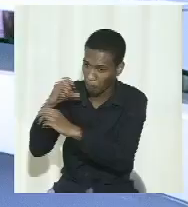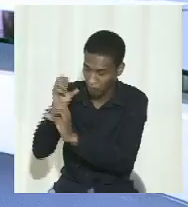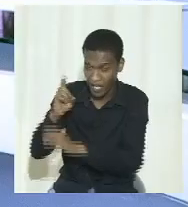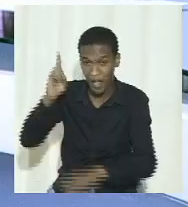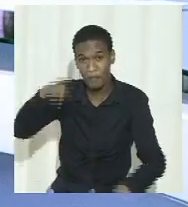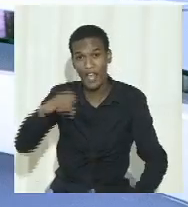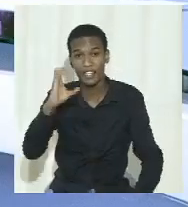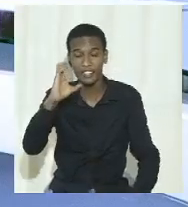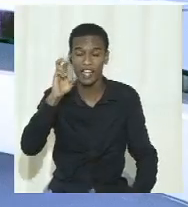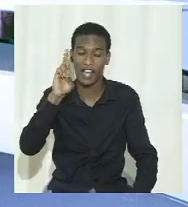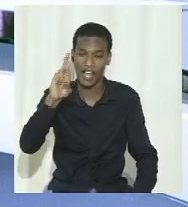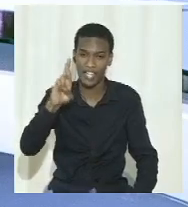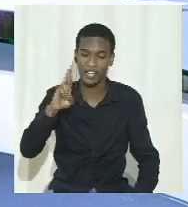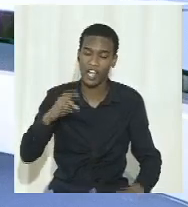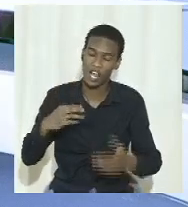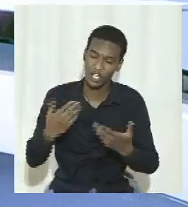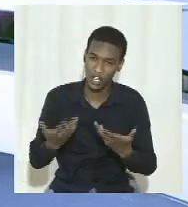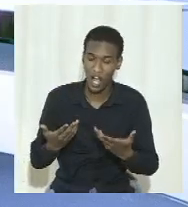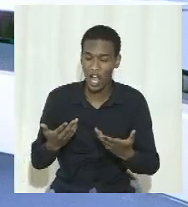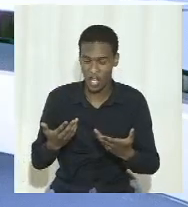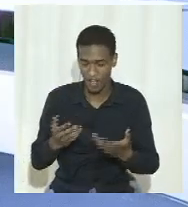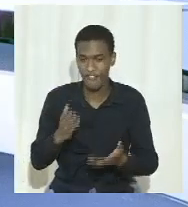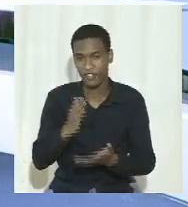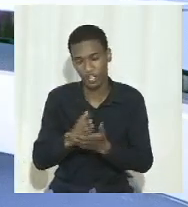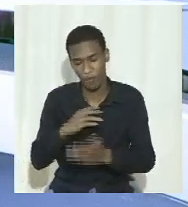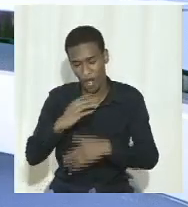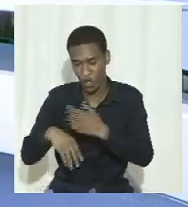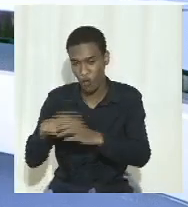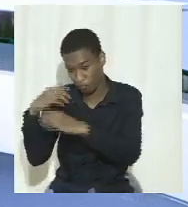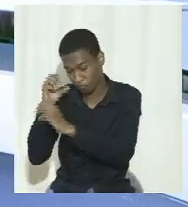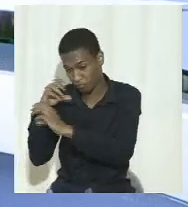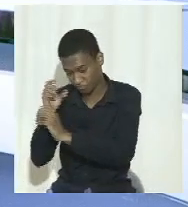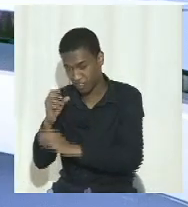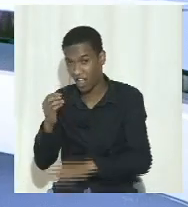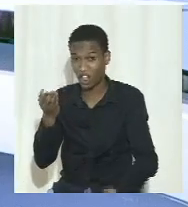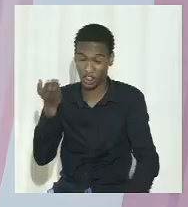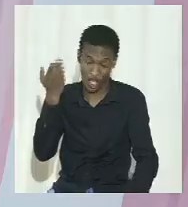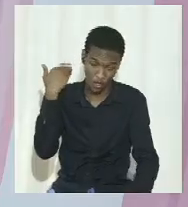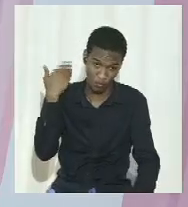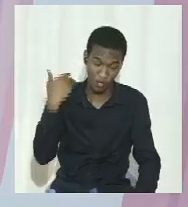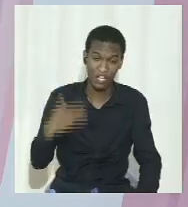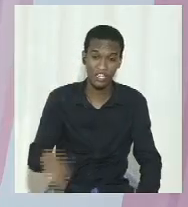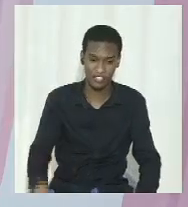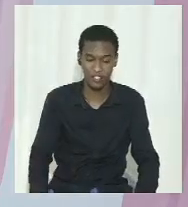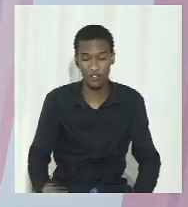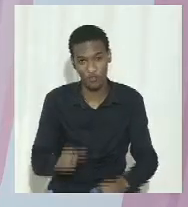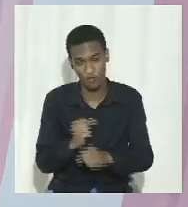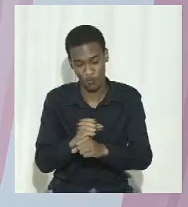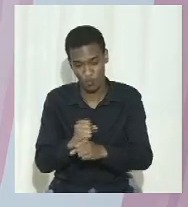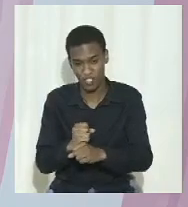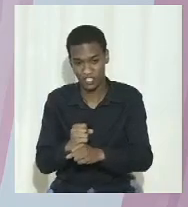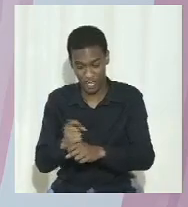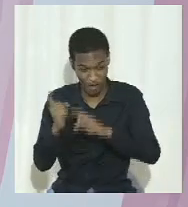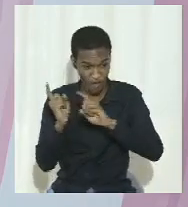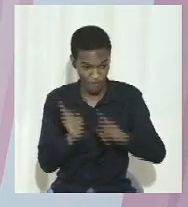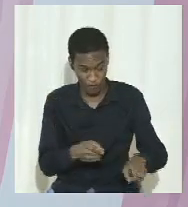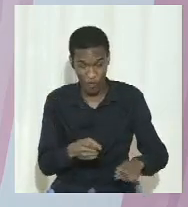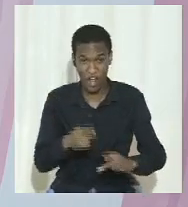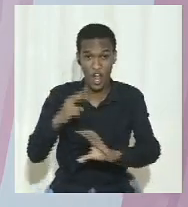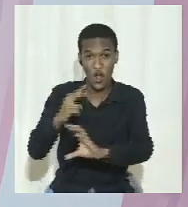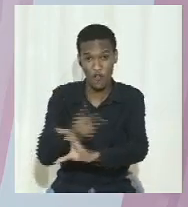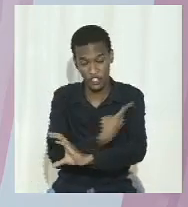PCR na ny gene expert na ihany koa izay voatily tamin'ny alalan'ny scanner, fa mitondra ilay sotra